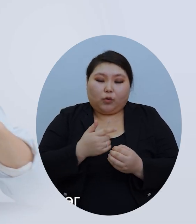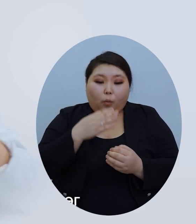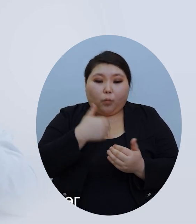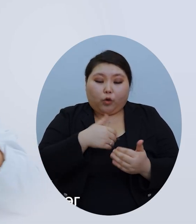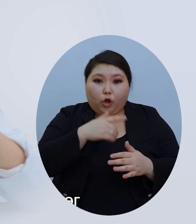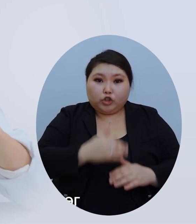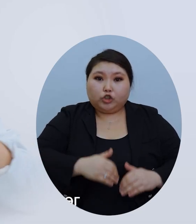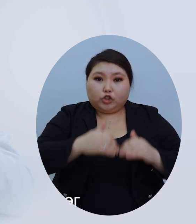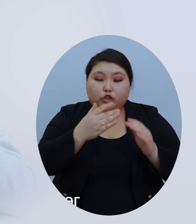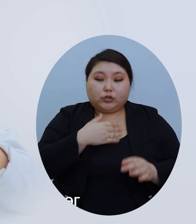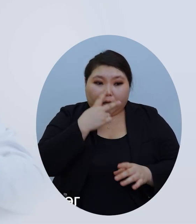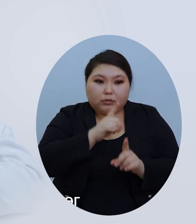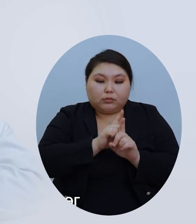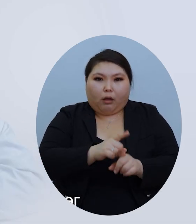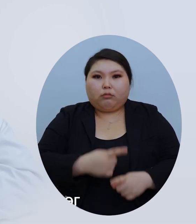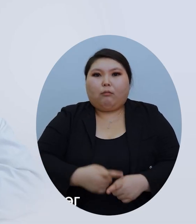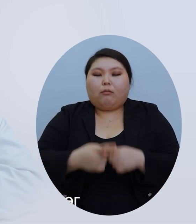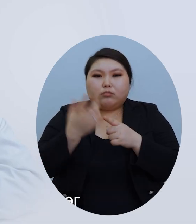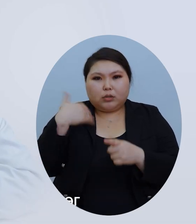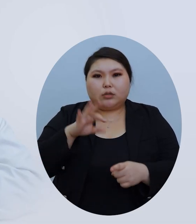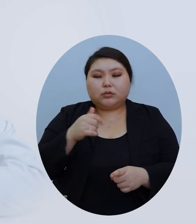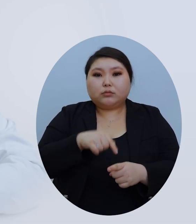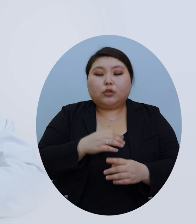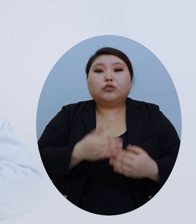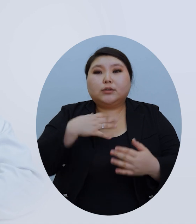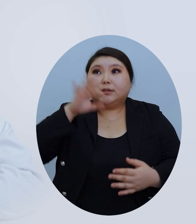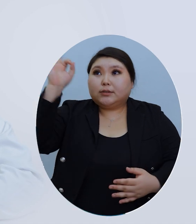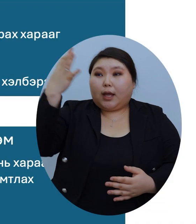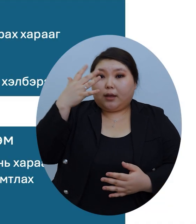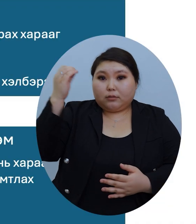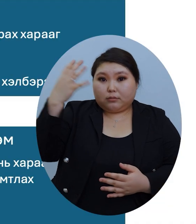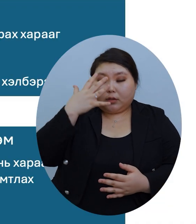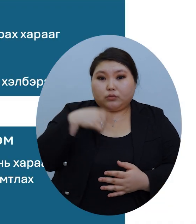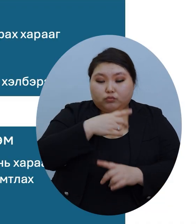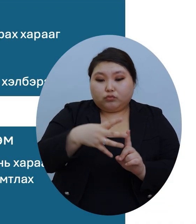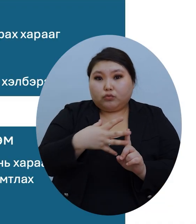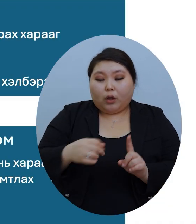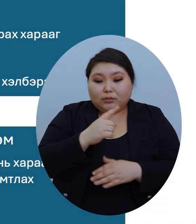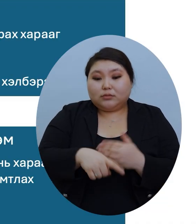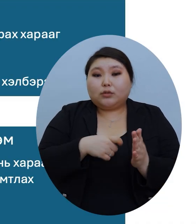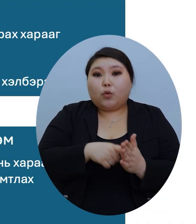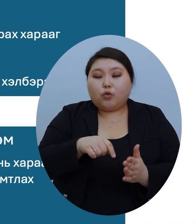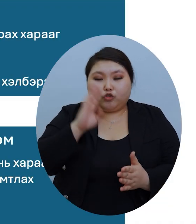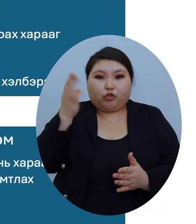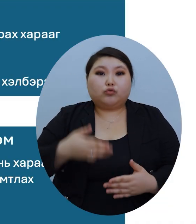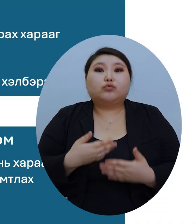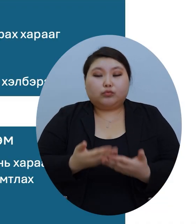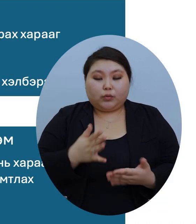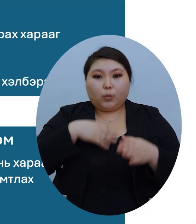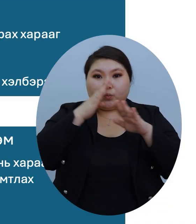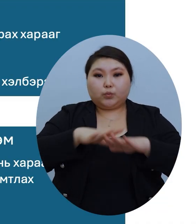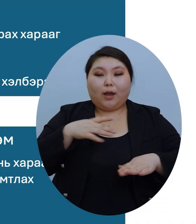Энэхүү суналтыг нарны гэрлийн нөлөө хязгаарлаж өгдөг болох нь тогтоогдсон. Тэгэхээр хүүхдийг гадаа гаргахдаа яг ямар